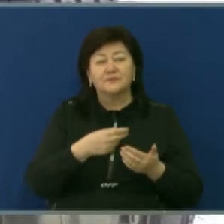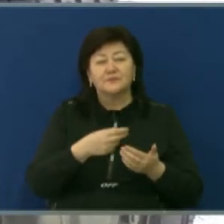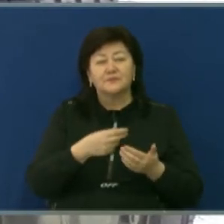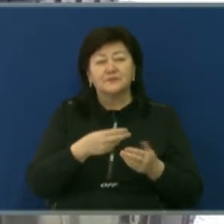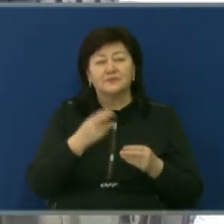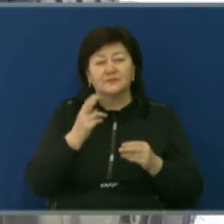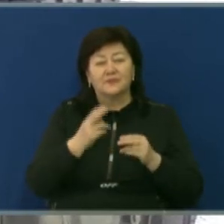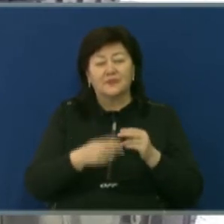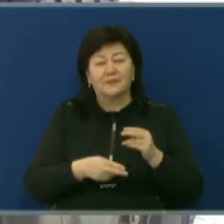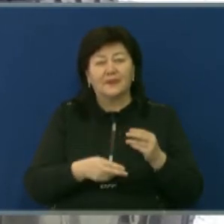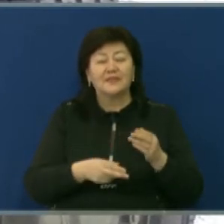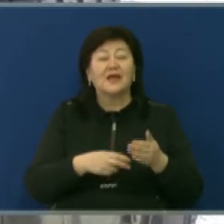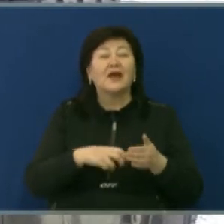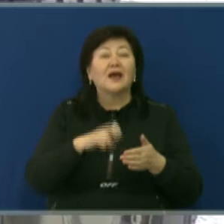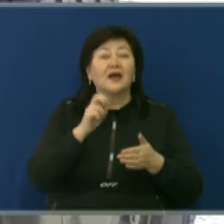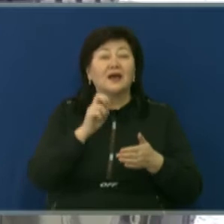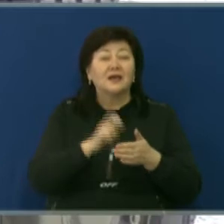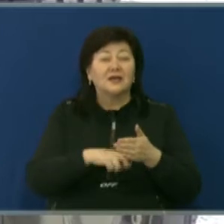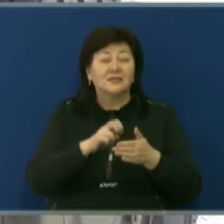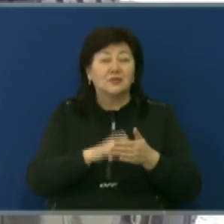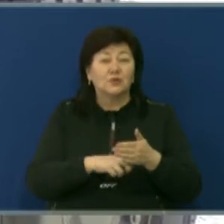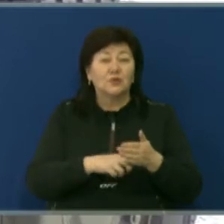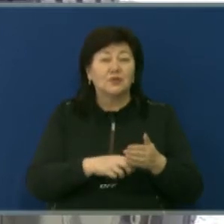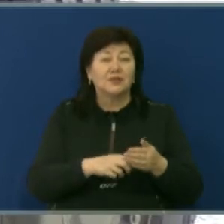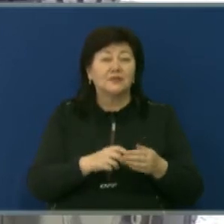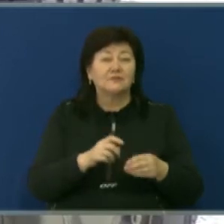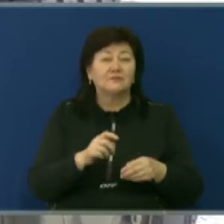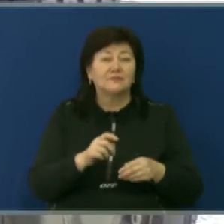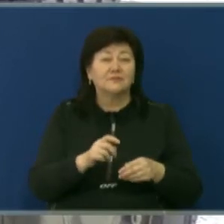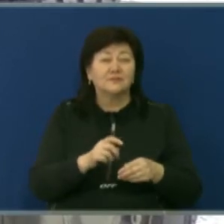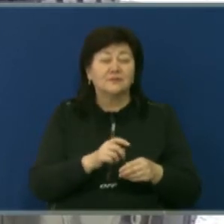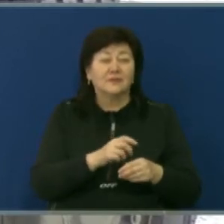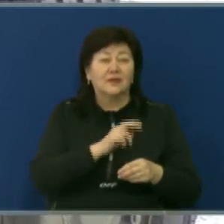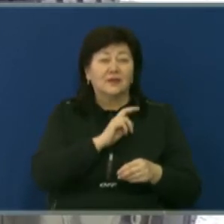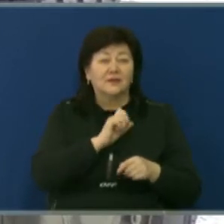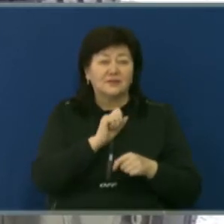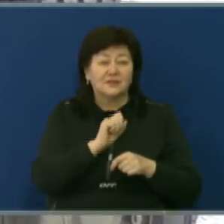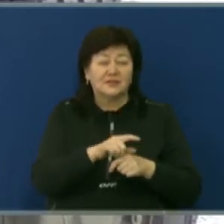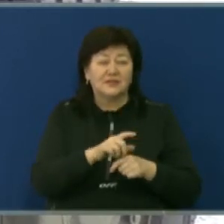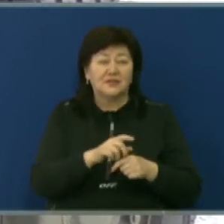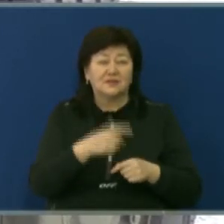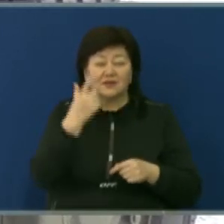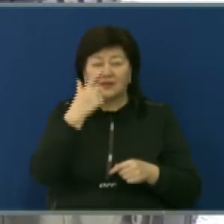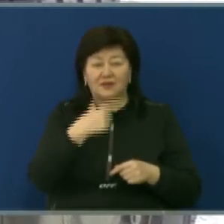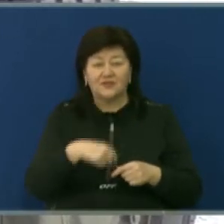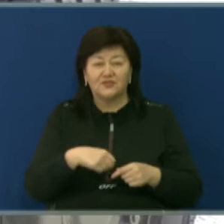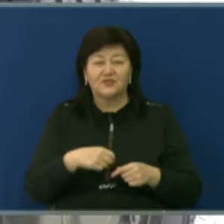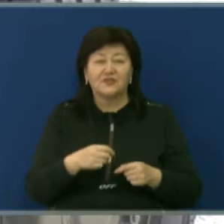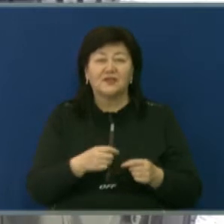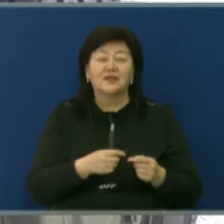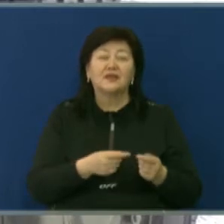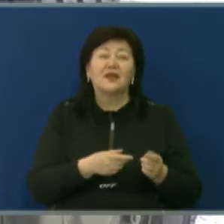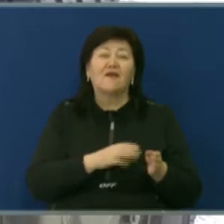взводов являются контрольно-тактические занятия. На контрольно-тактических занятиях личный состав выполняет нормативы